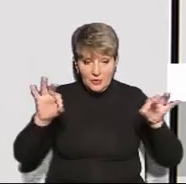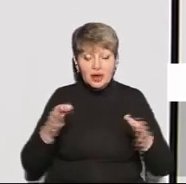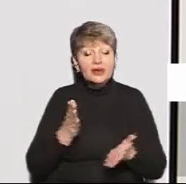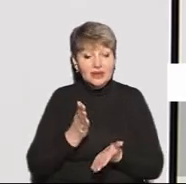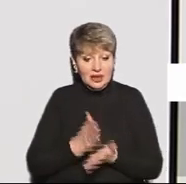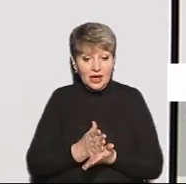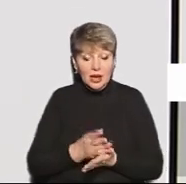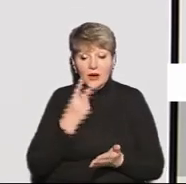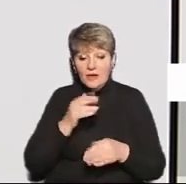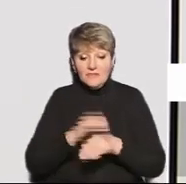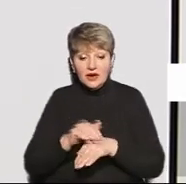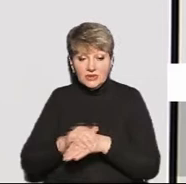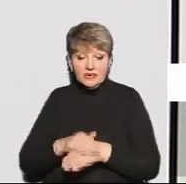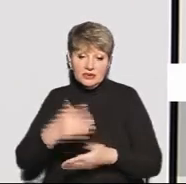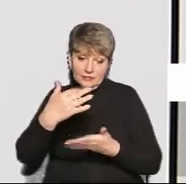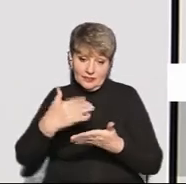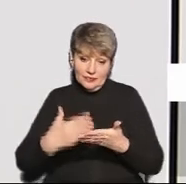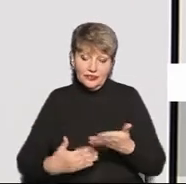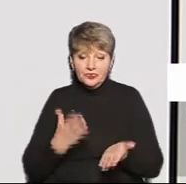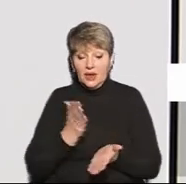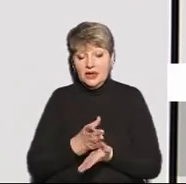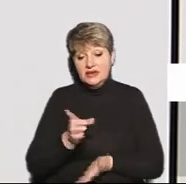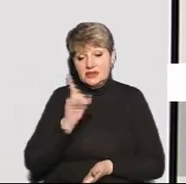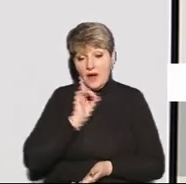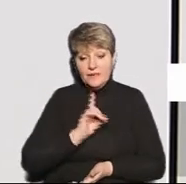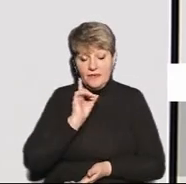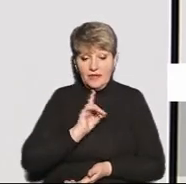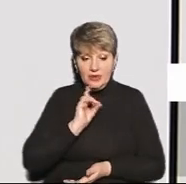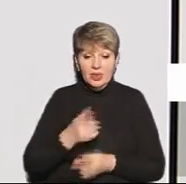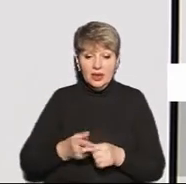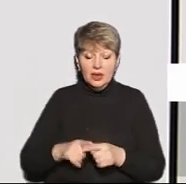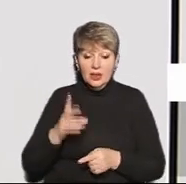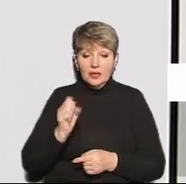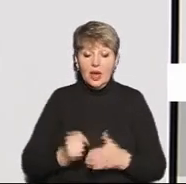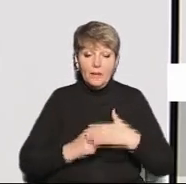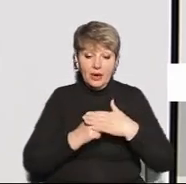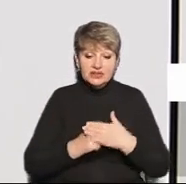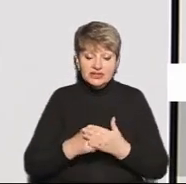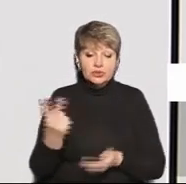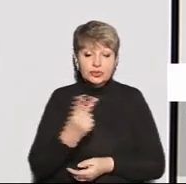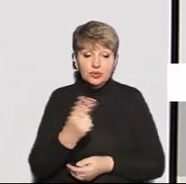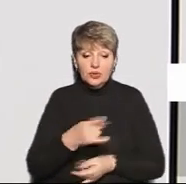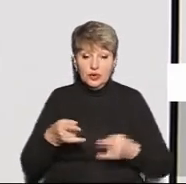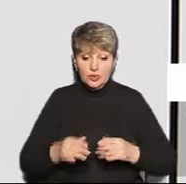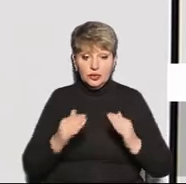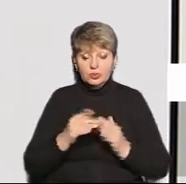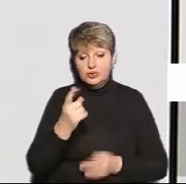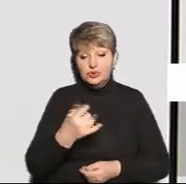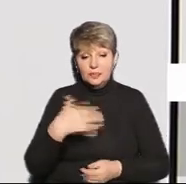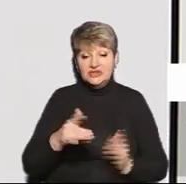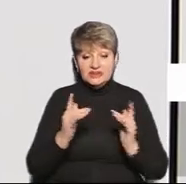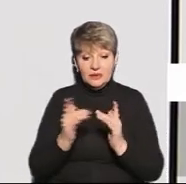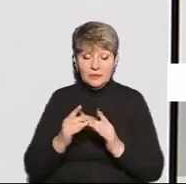розташувати таку тимчасовий інфекційний стаціонар саме на базі другого пологового будинку. На 150 ліжок